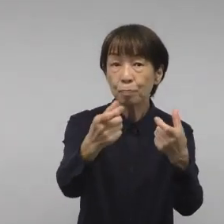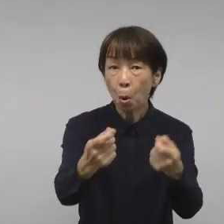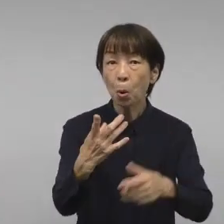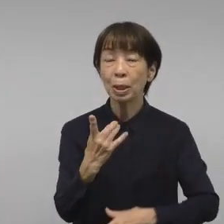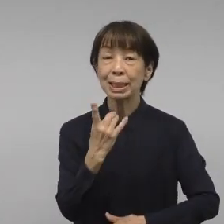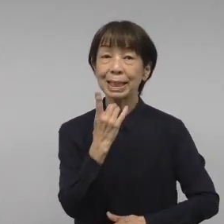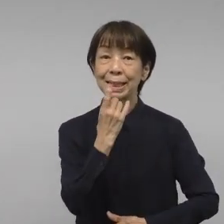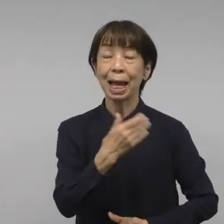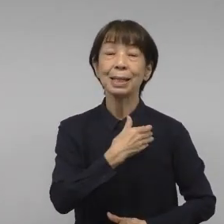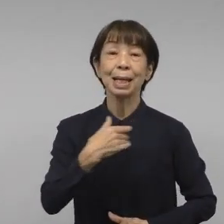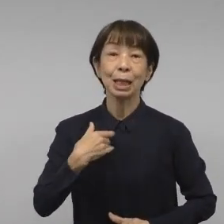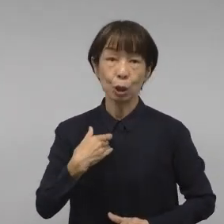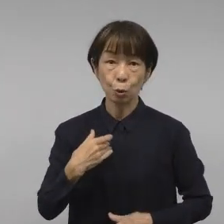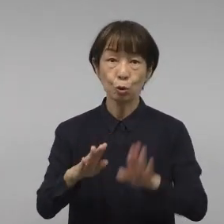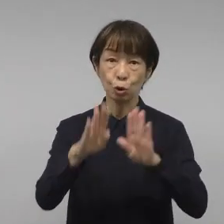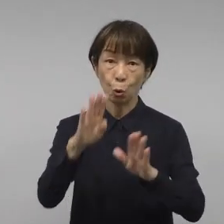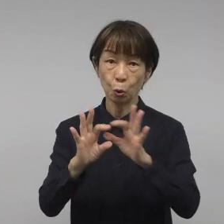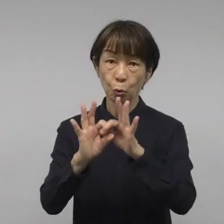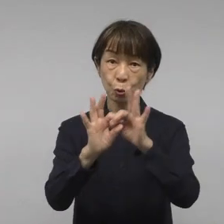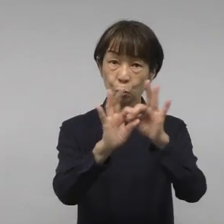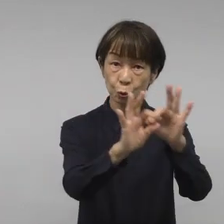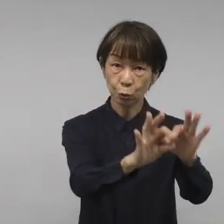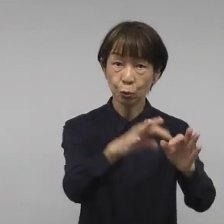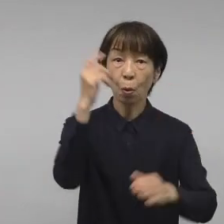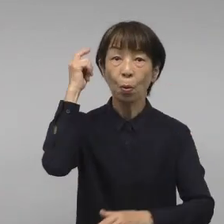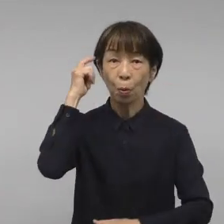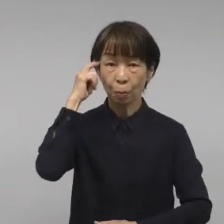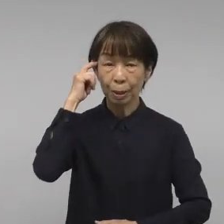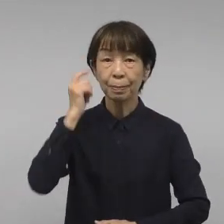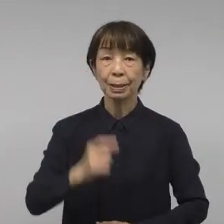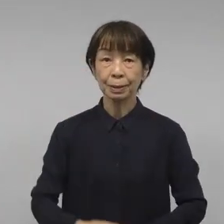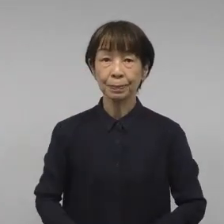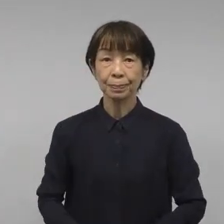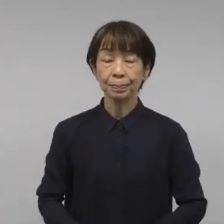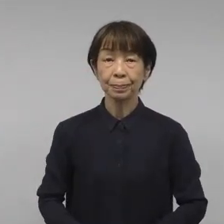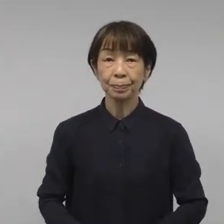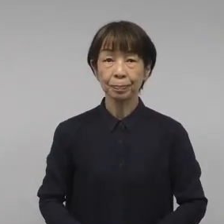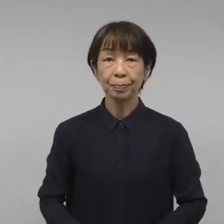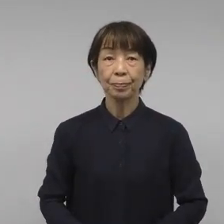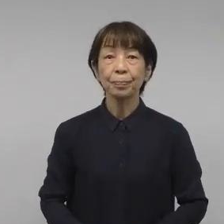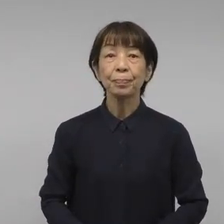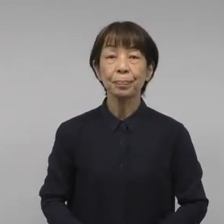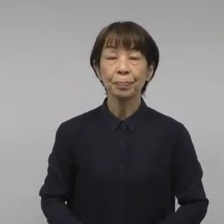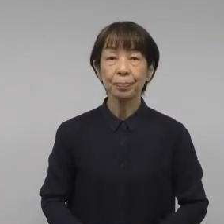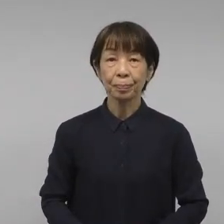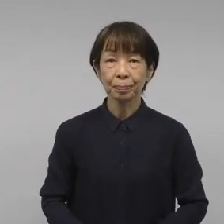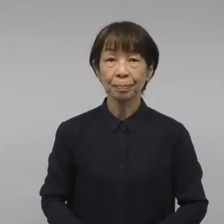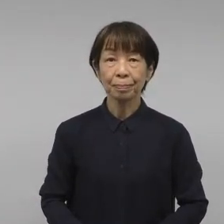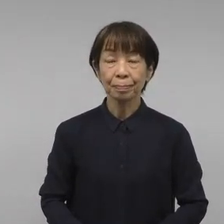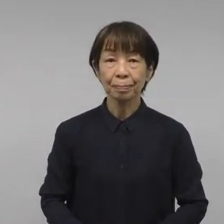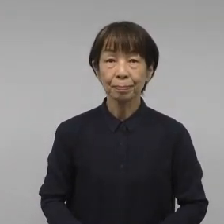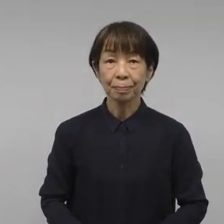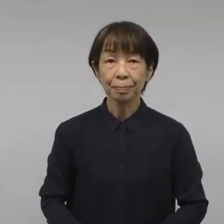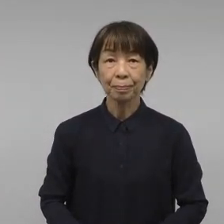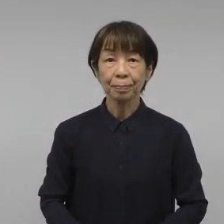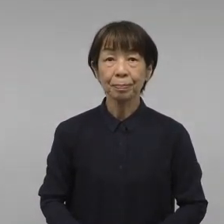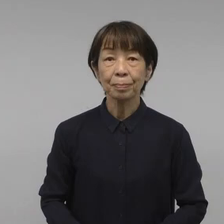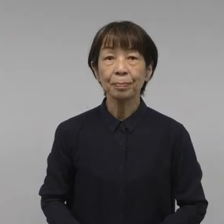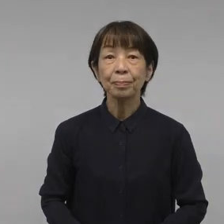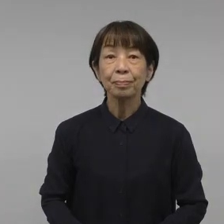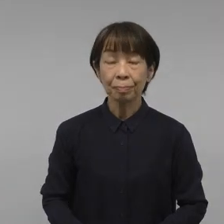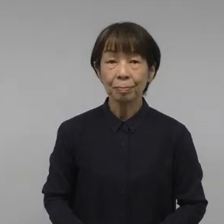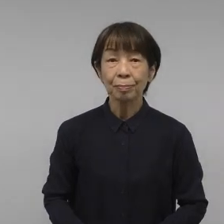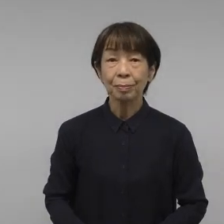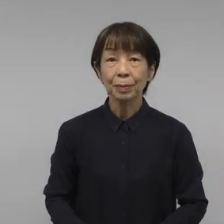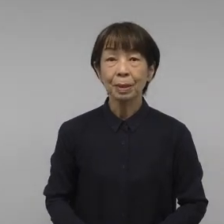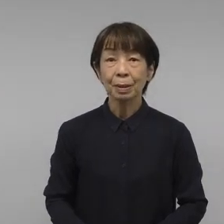待できる状況は続くのかなというふうに思っているところであります。なおですね、また改